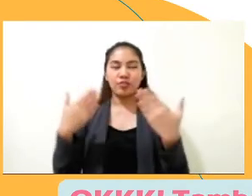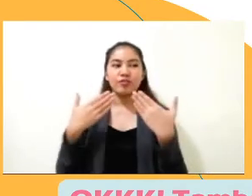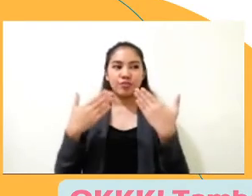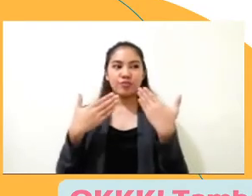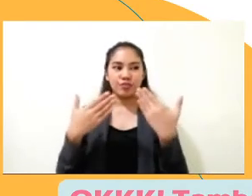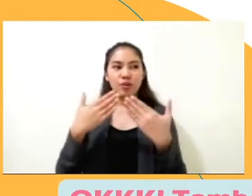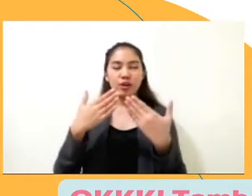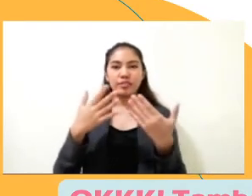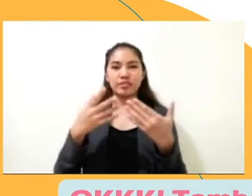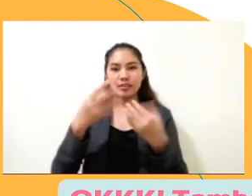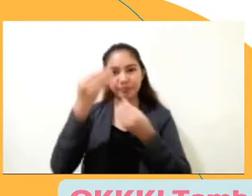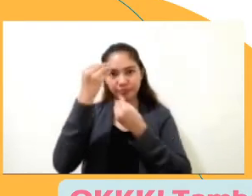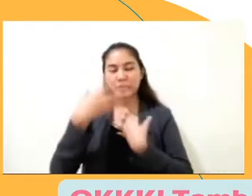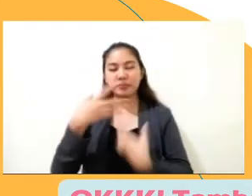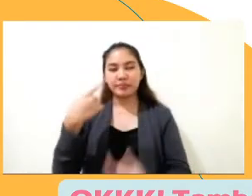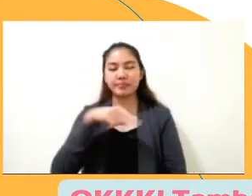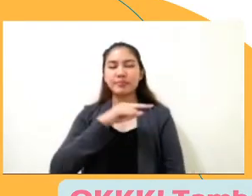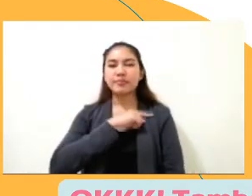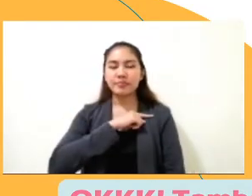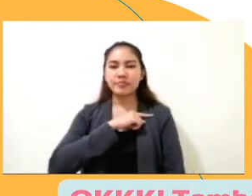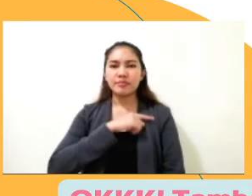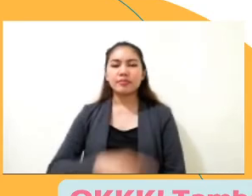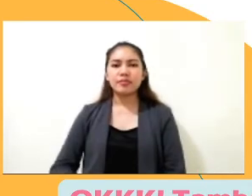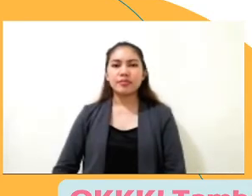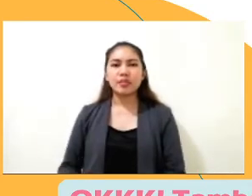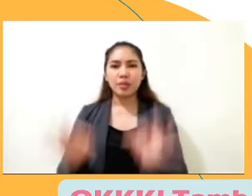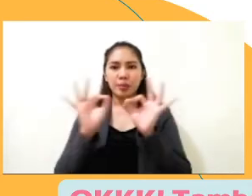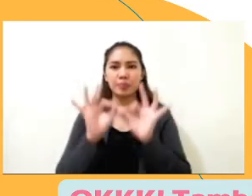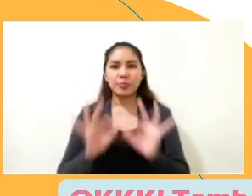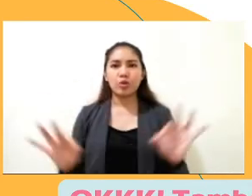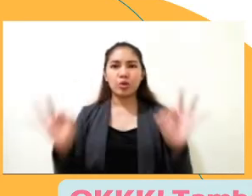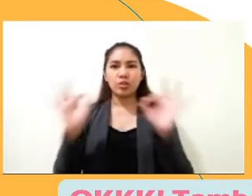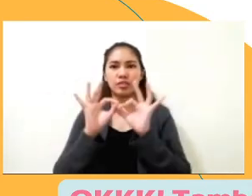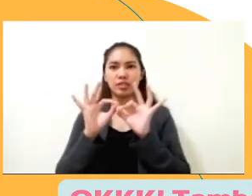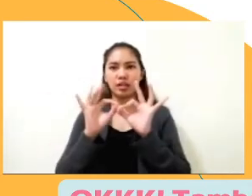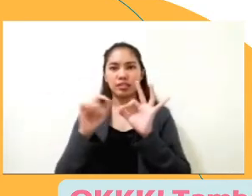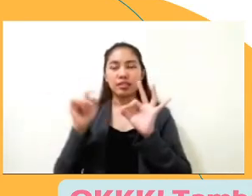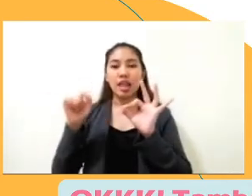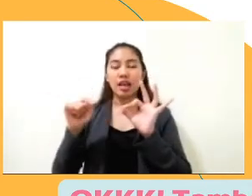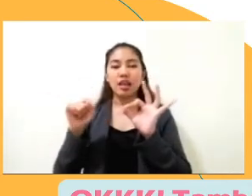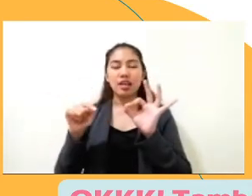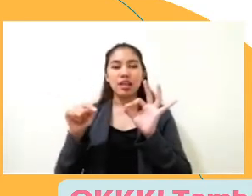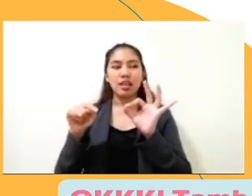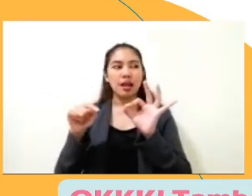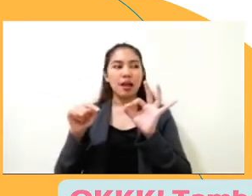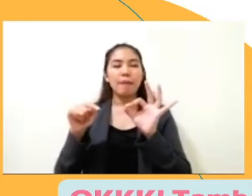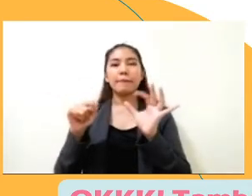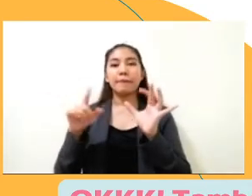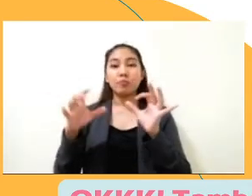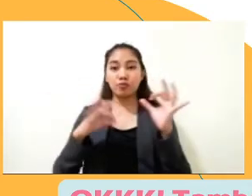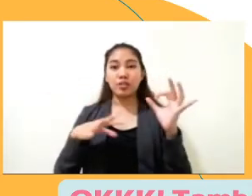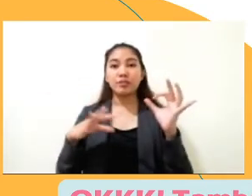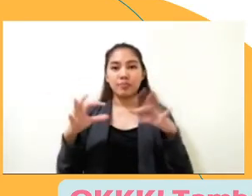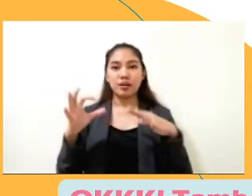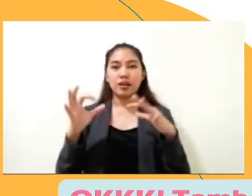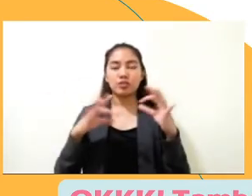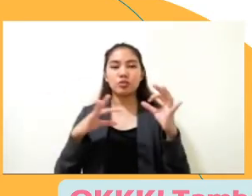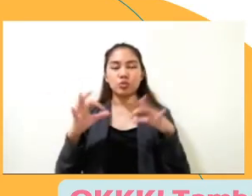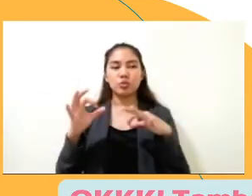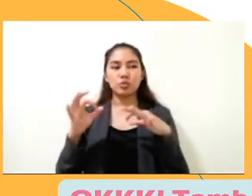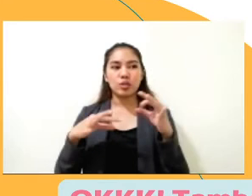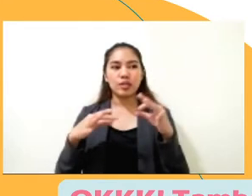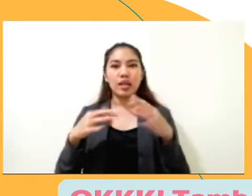Bri and Ate Kare. At mahalaga po talaga yung aspeto o yung power of criticism para